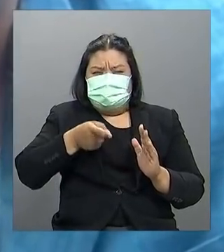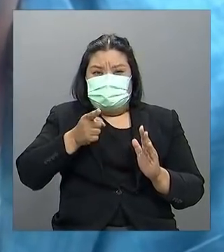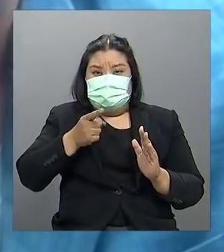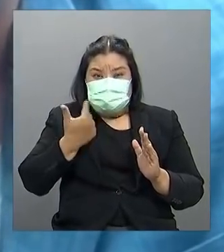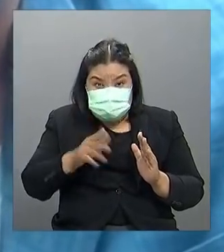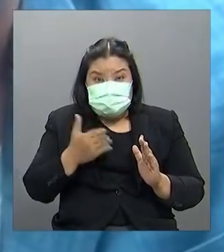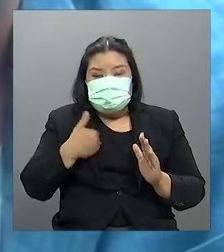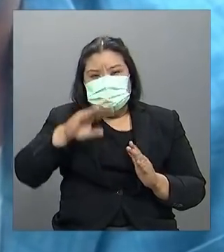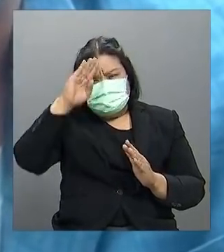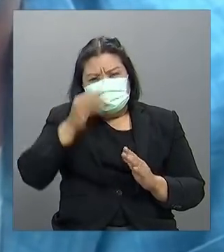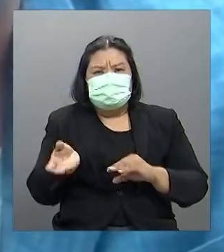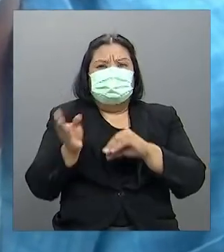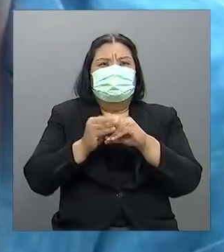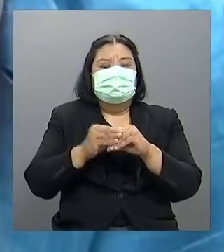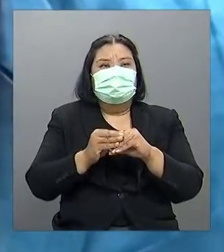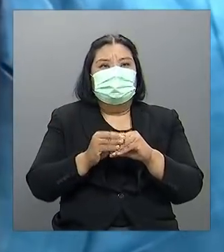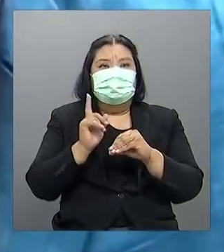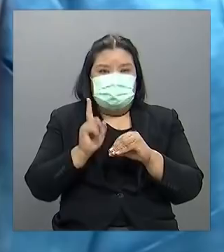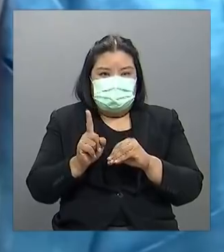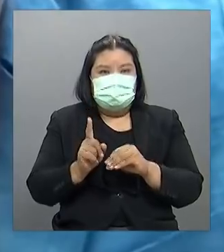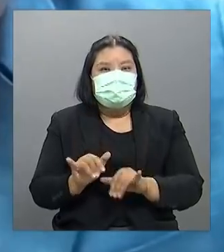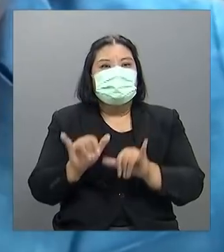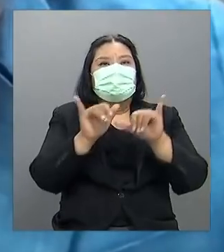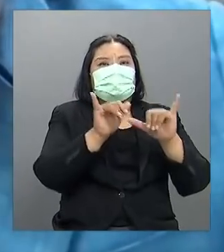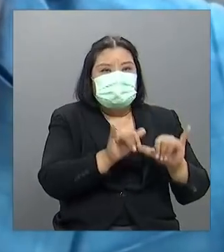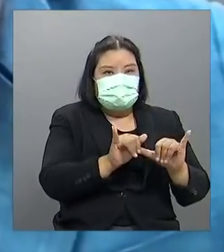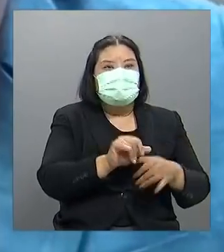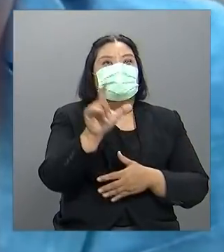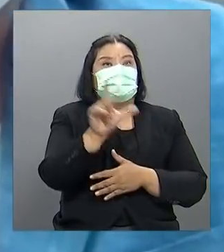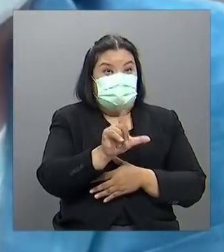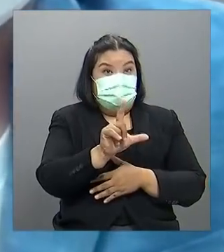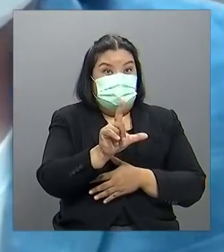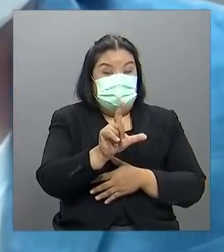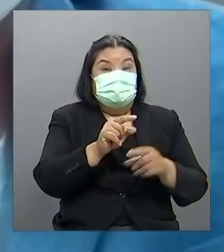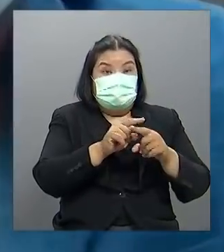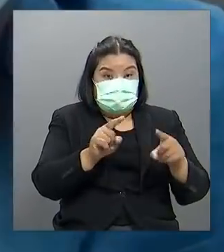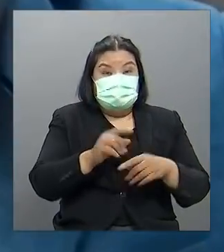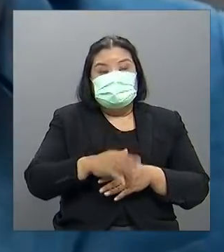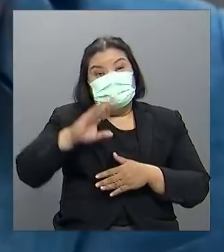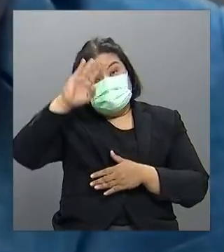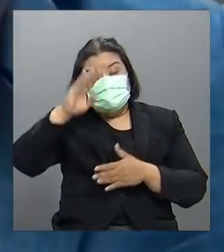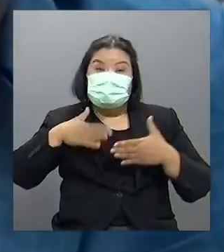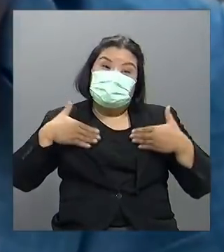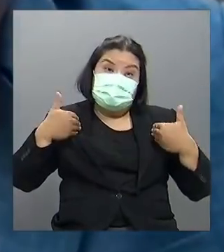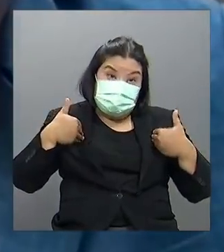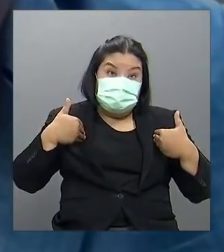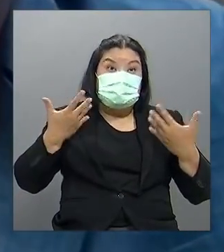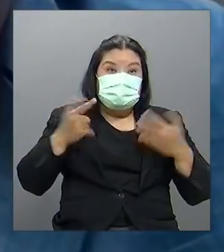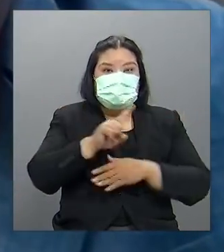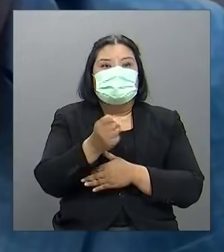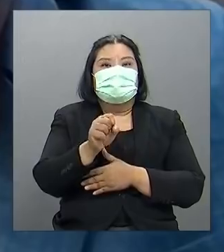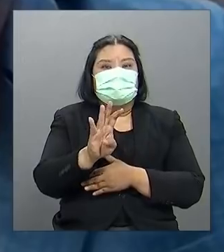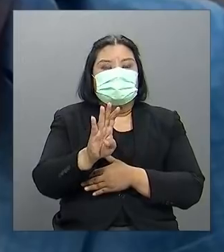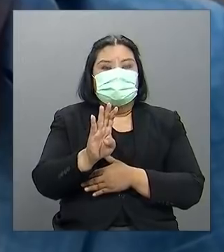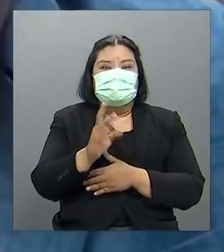ล้วหรืออีกกลุ่มนึงก็คือถ้าอาการไม่เยอะแล้วก็รับยาดูแลตัวเองดีอย่างเงี้ยค่ะ14วันนี้ก็ควรจะอาการดีขึ้นแล้วก็อ